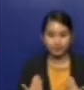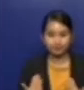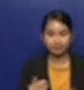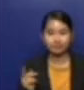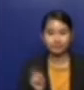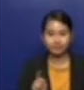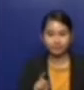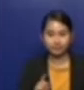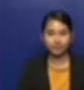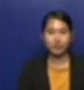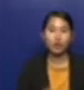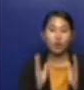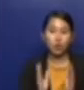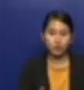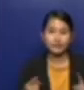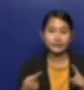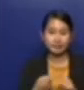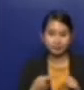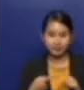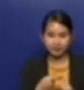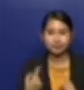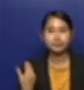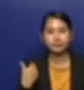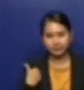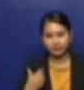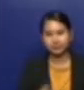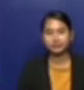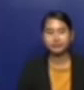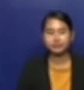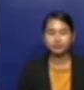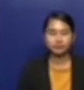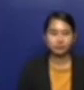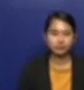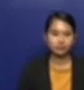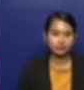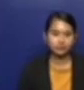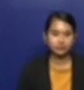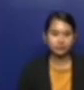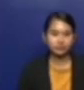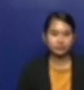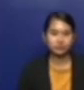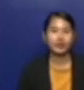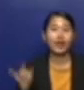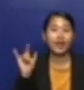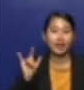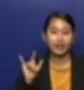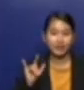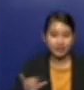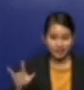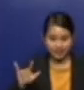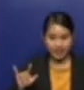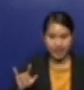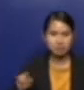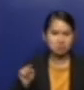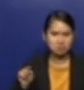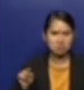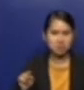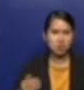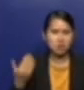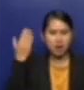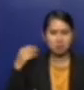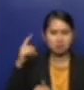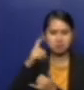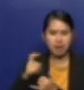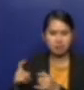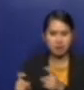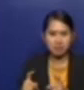ยังมีคนเจ็บวันนี้มันยังมีญาติของคนที่ล้มตายลงไป